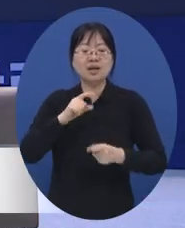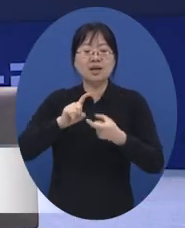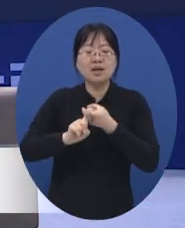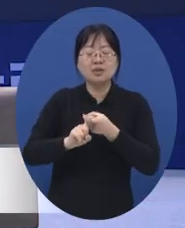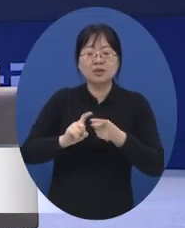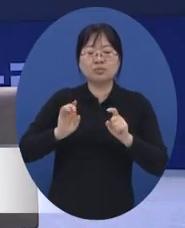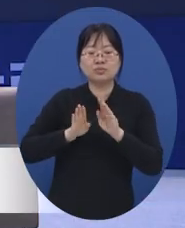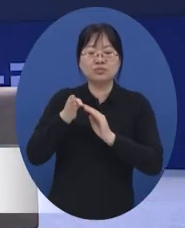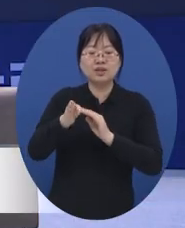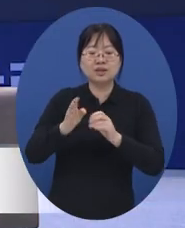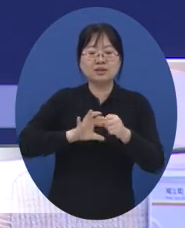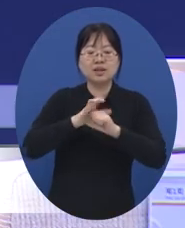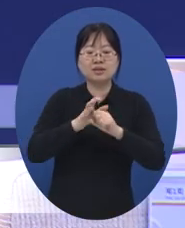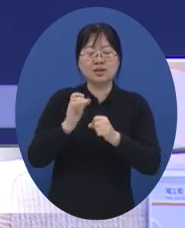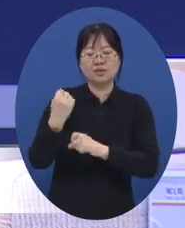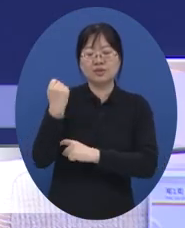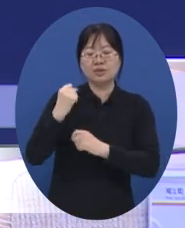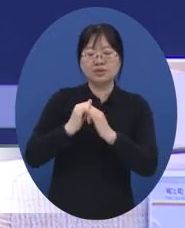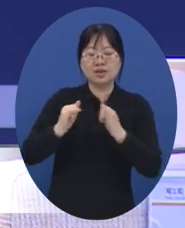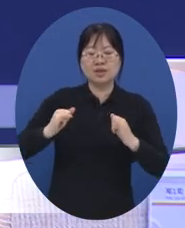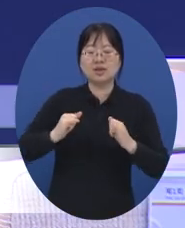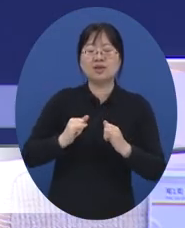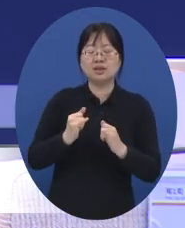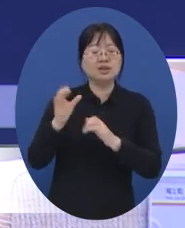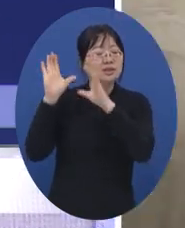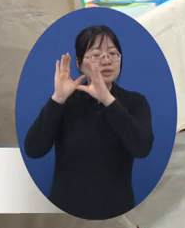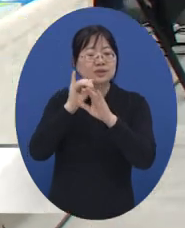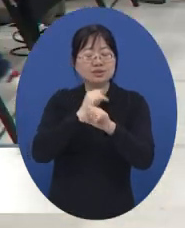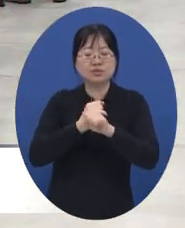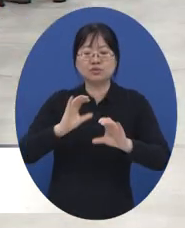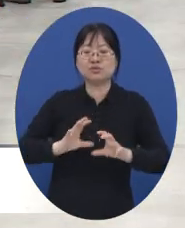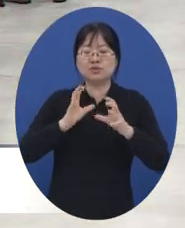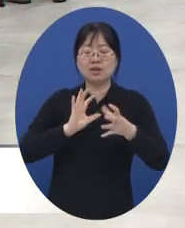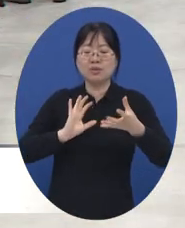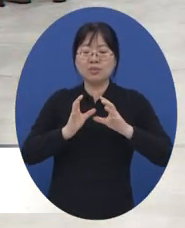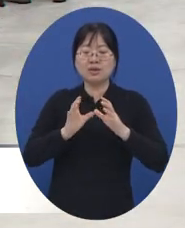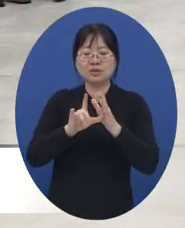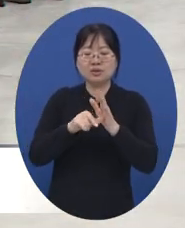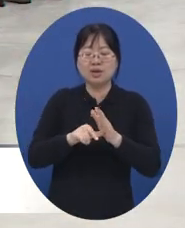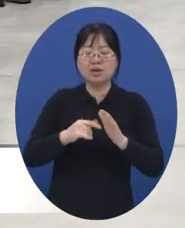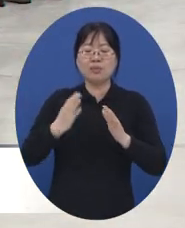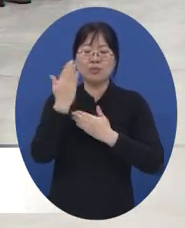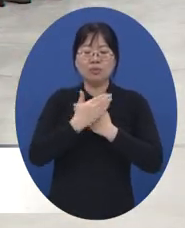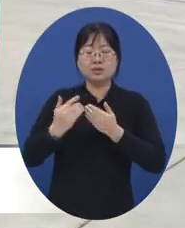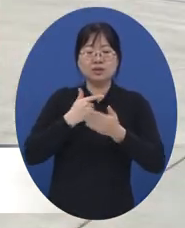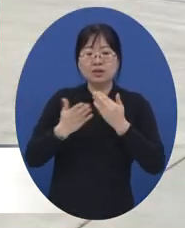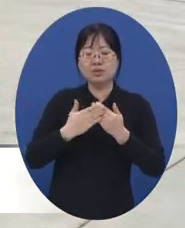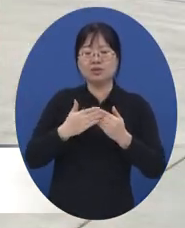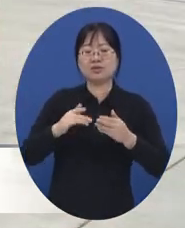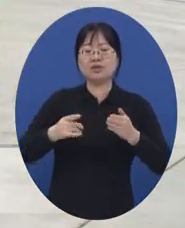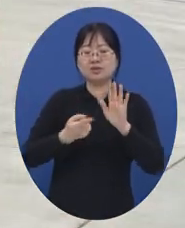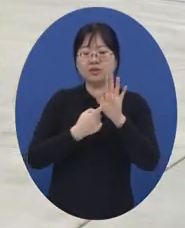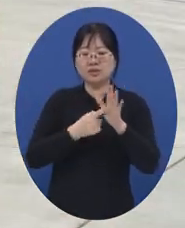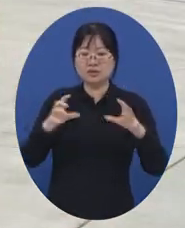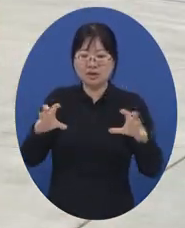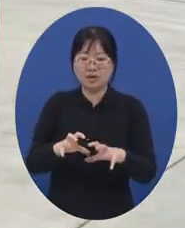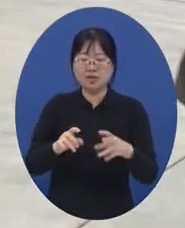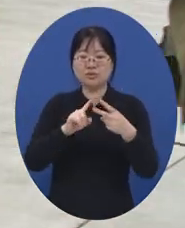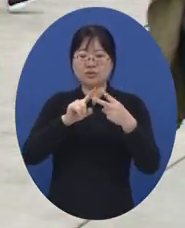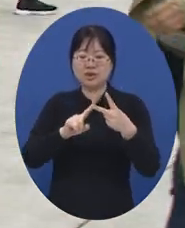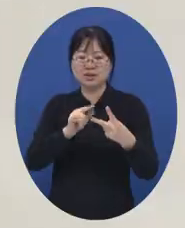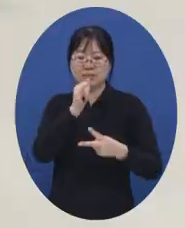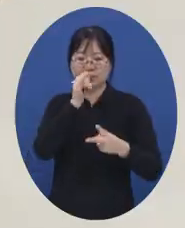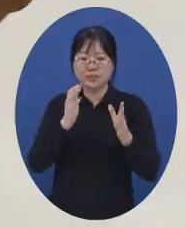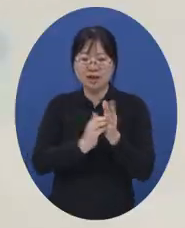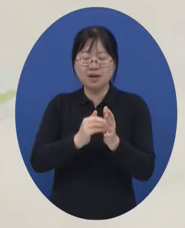분야 세계 권위자들의 얘기를 들을 수 있는 국제 컨퍼런스와 몸으로 체험할 수 있는 전시회 등 크게 두 가지로 진행됩니다.